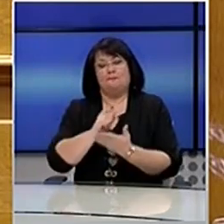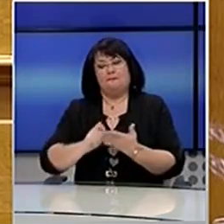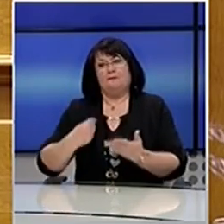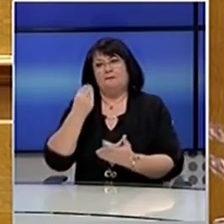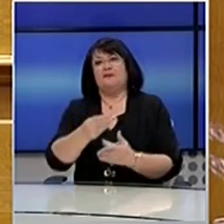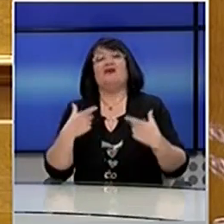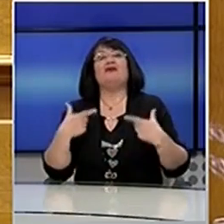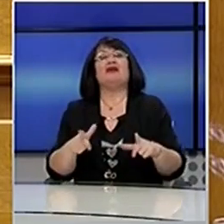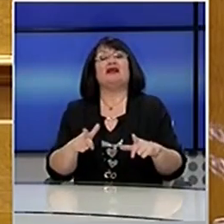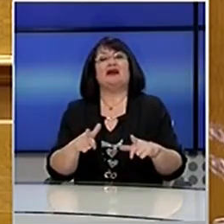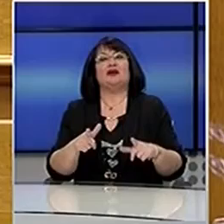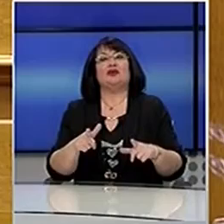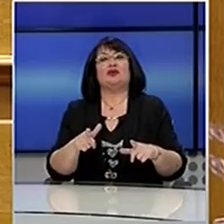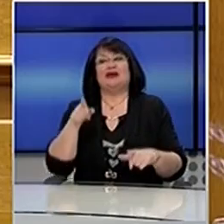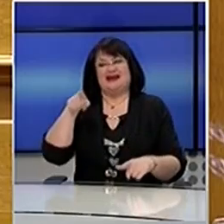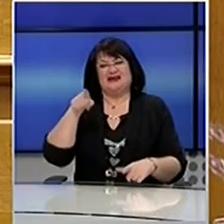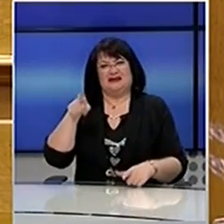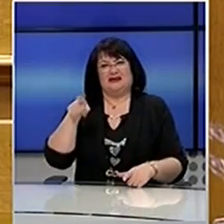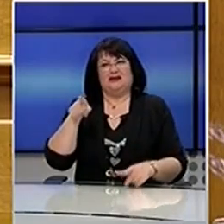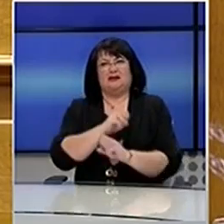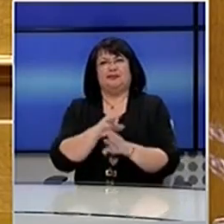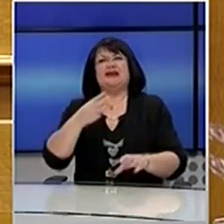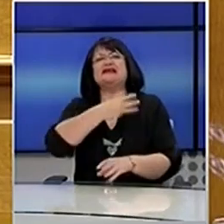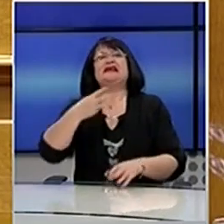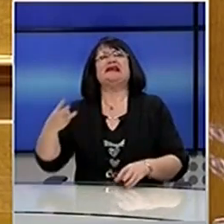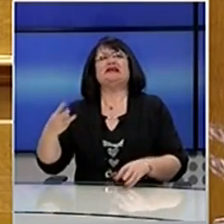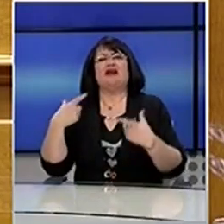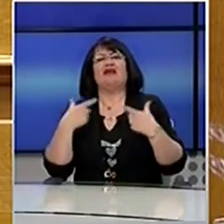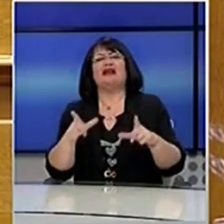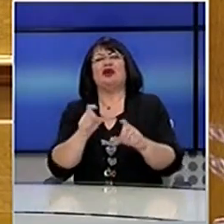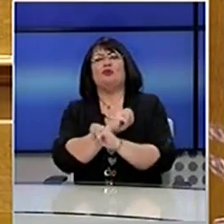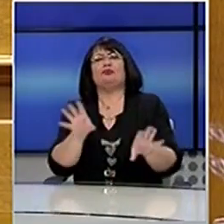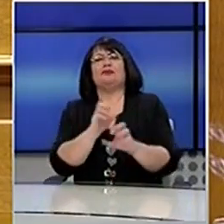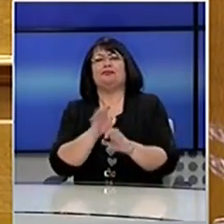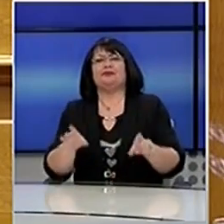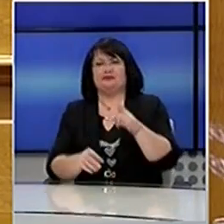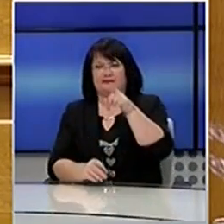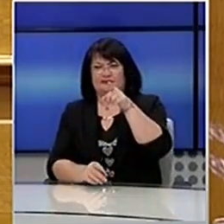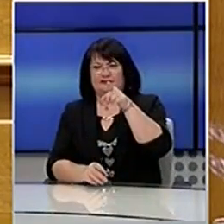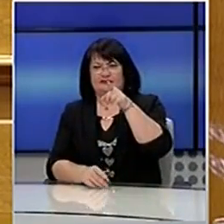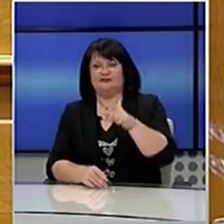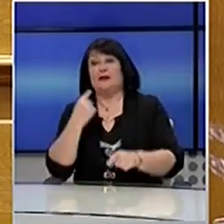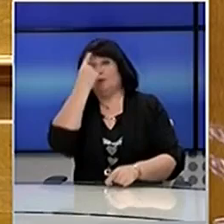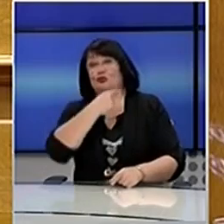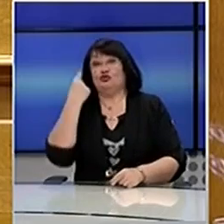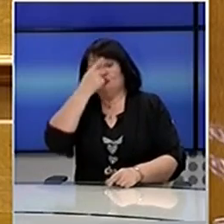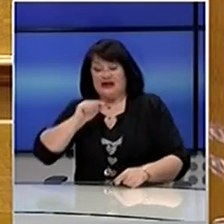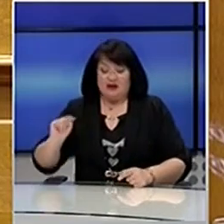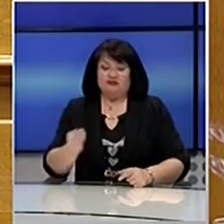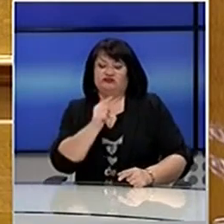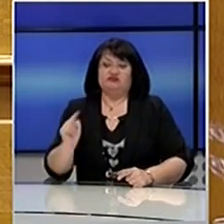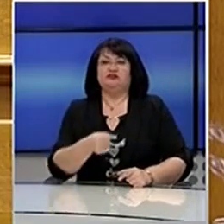το βίντεο το οποίο διακινήσατε ο ΣΥΡΙΖΑ, το οποίο στοχοποιείται προσωπικά τον κύριο